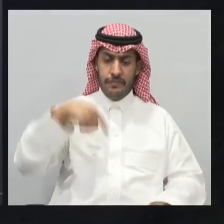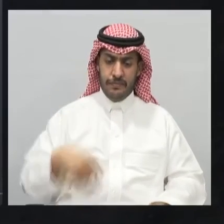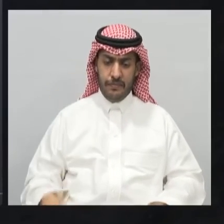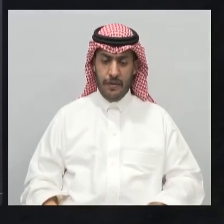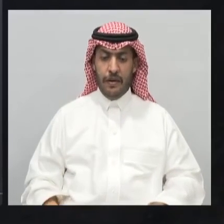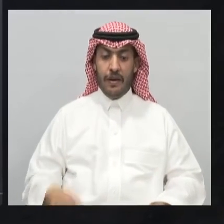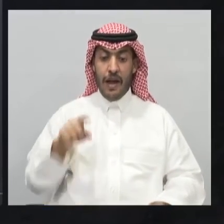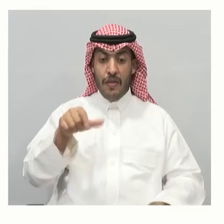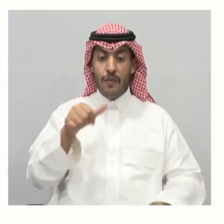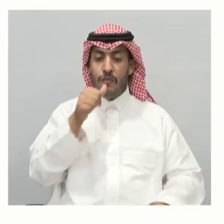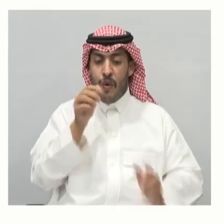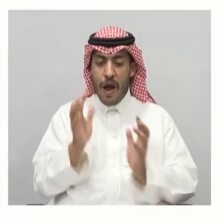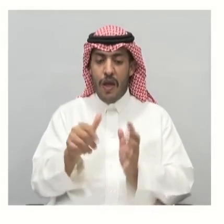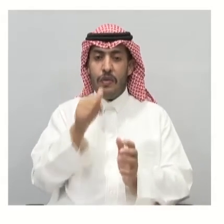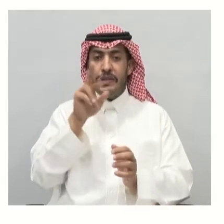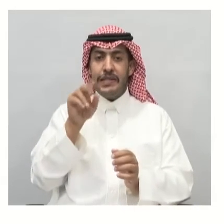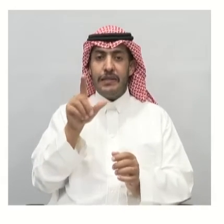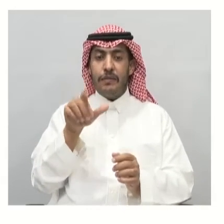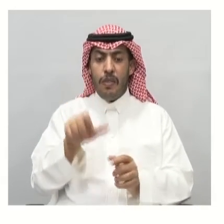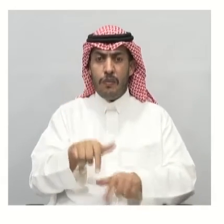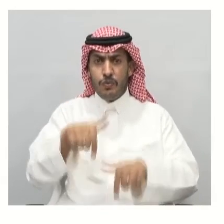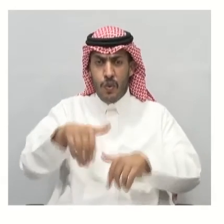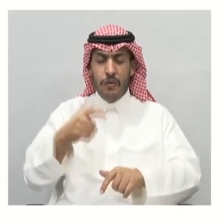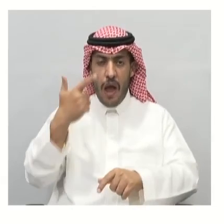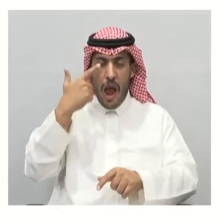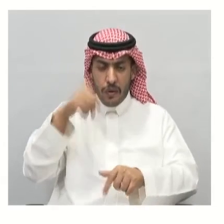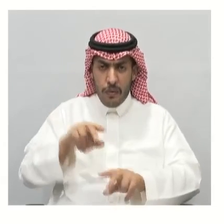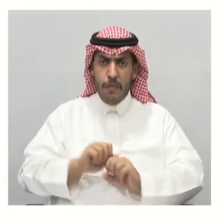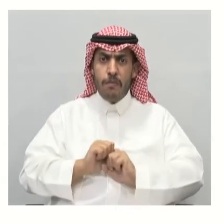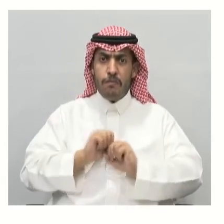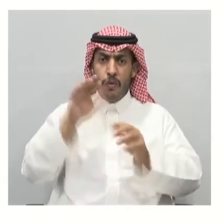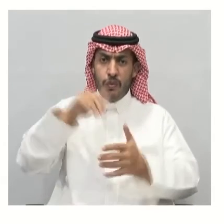بئر زمزم مكان انفجار عين